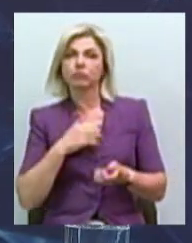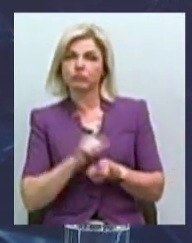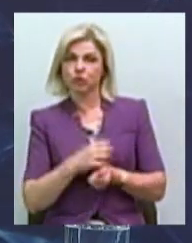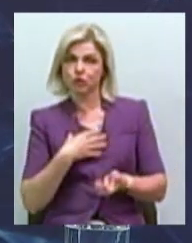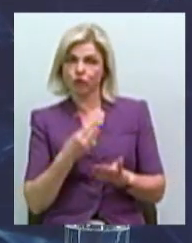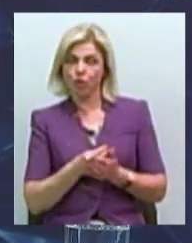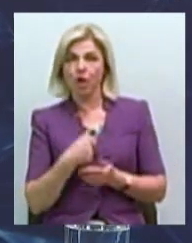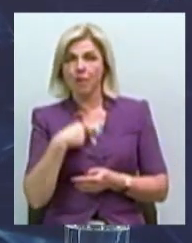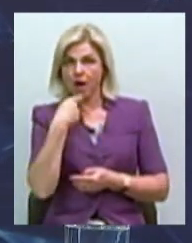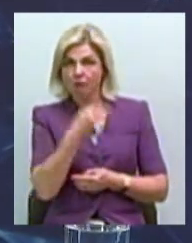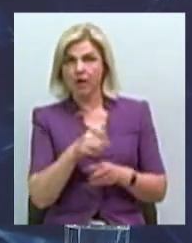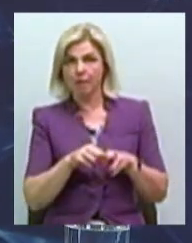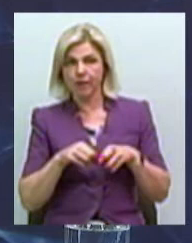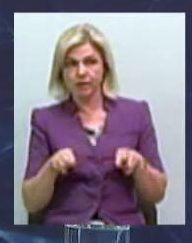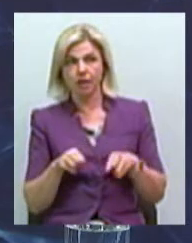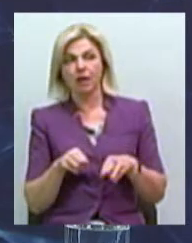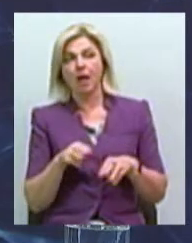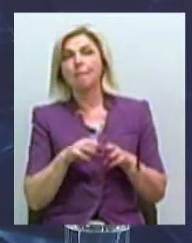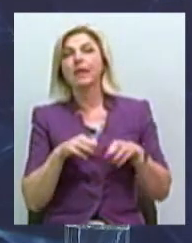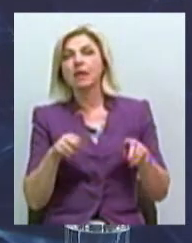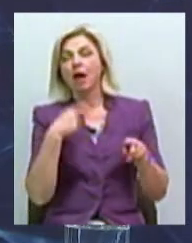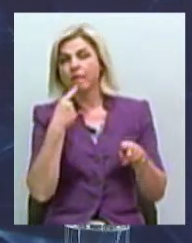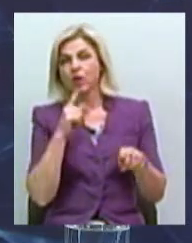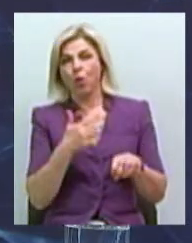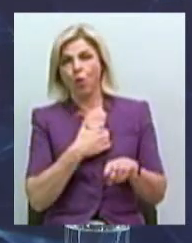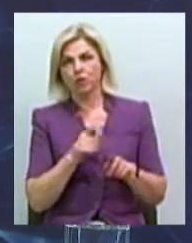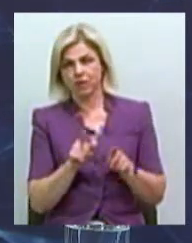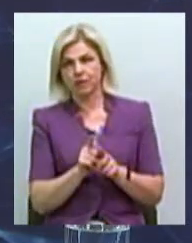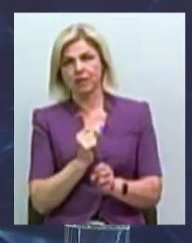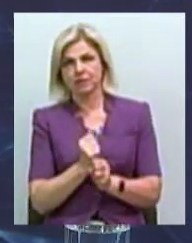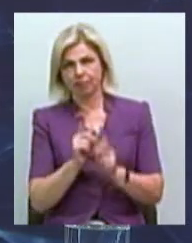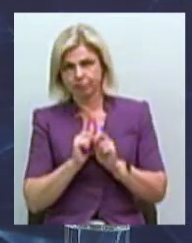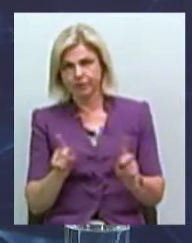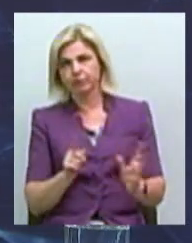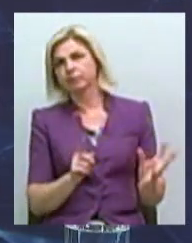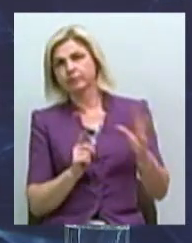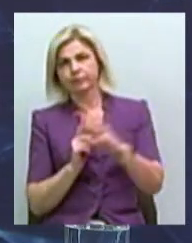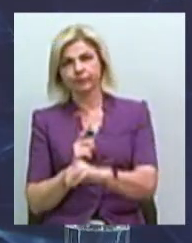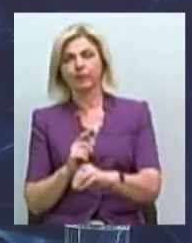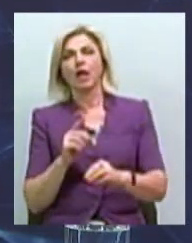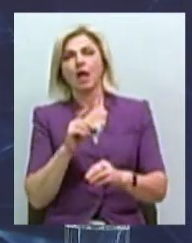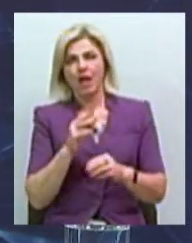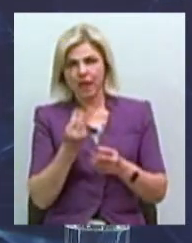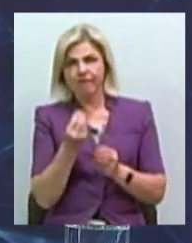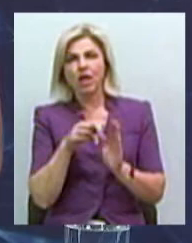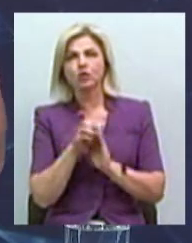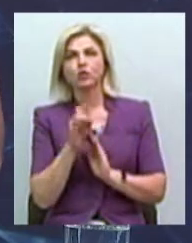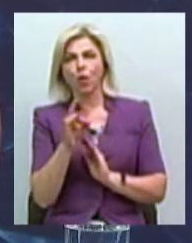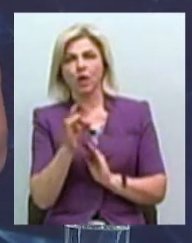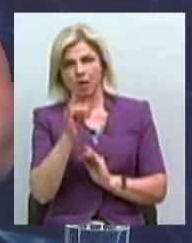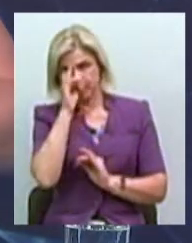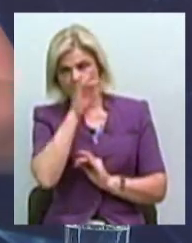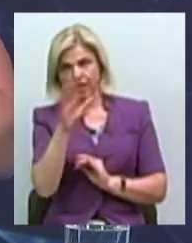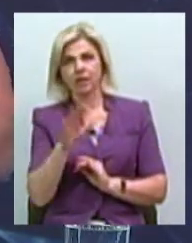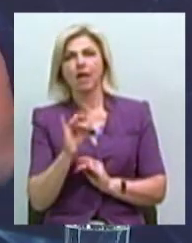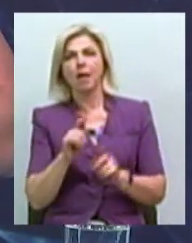йому, міністру, що міністр каже, ми хочемо створити прецедент, щоб завести інвестора з світовим ім'ям і передати